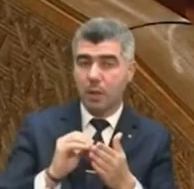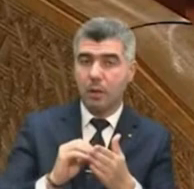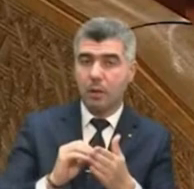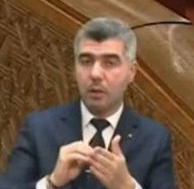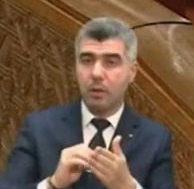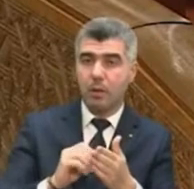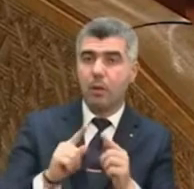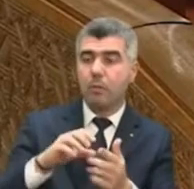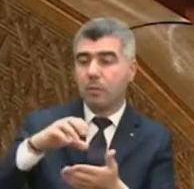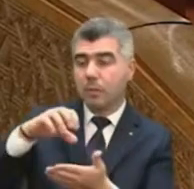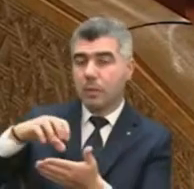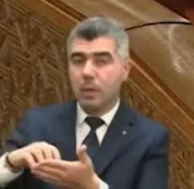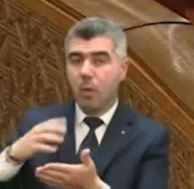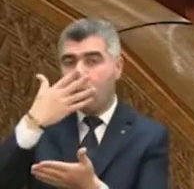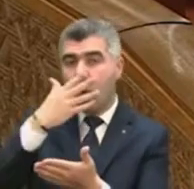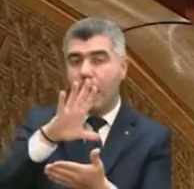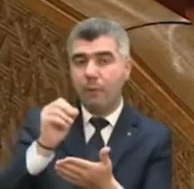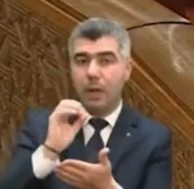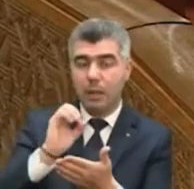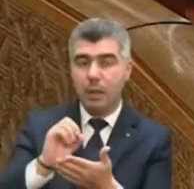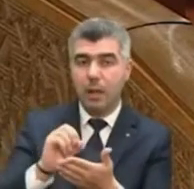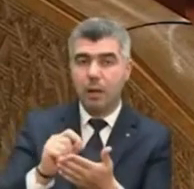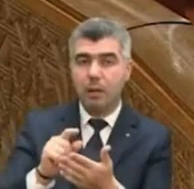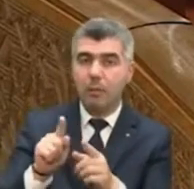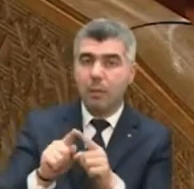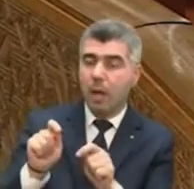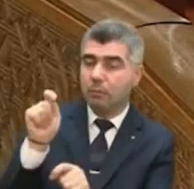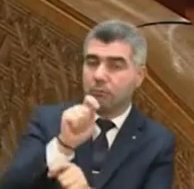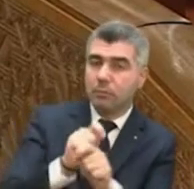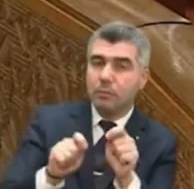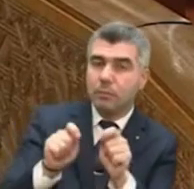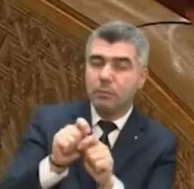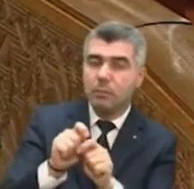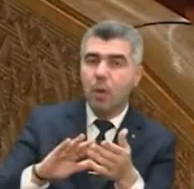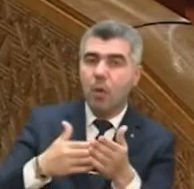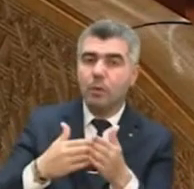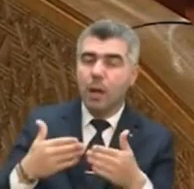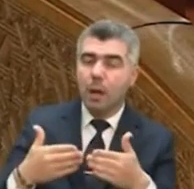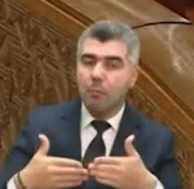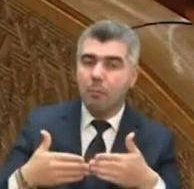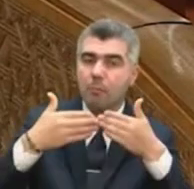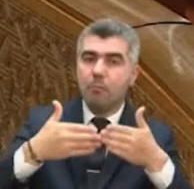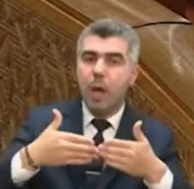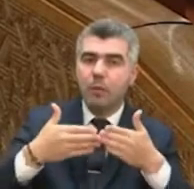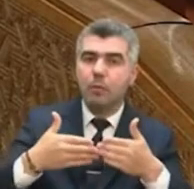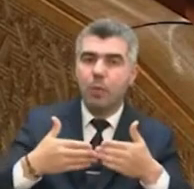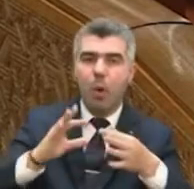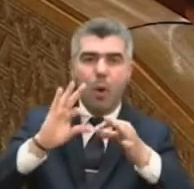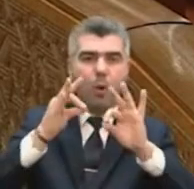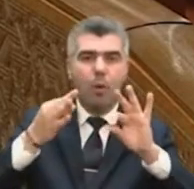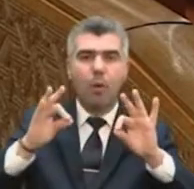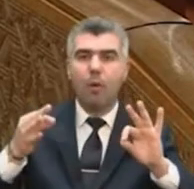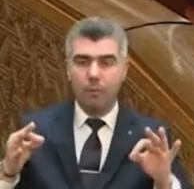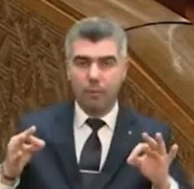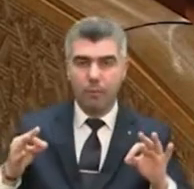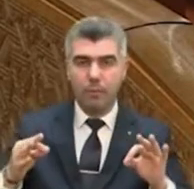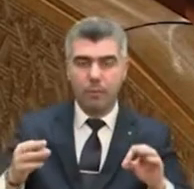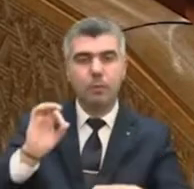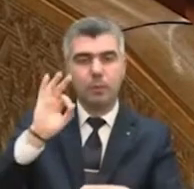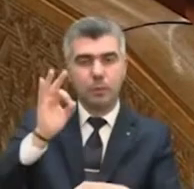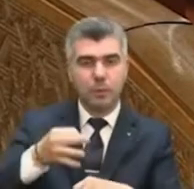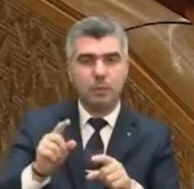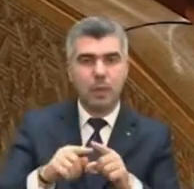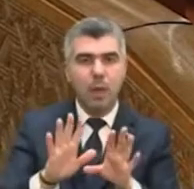سيتم بالورد سيناريوهات مختلفة تتخص فئة النقل البحري بكل أنواعها، على أن يتم